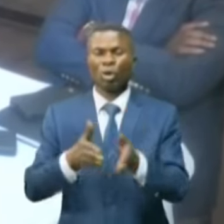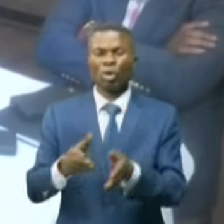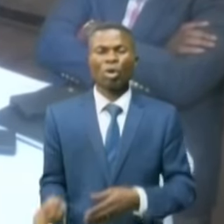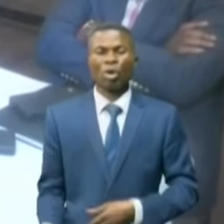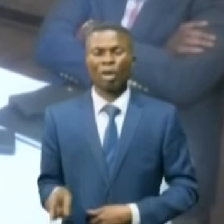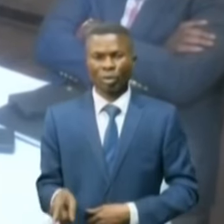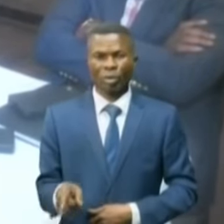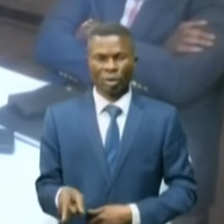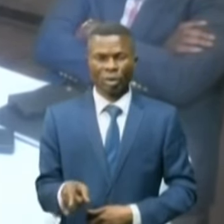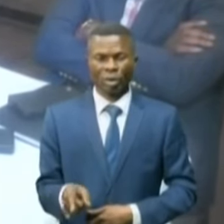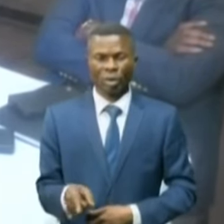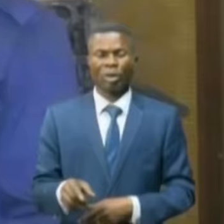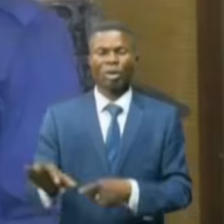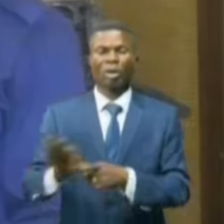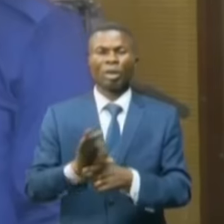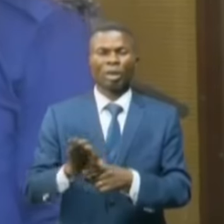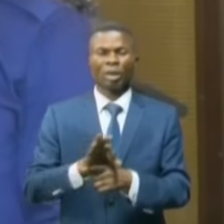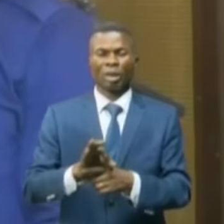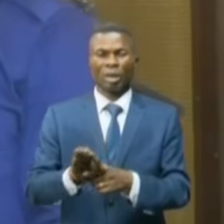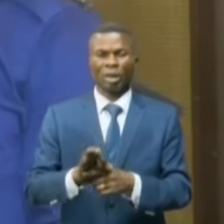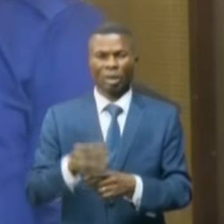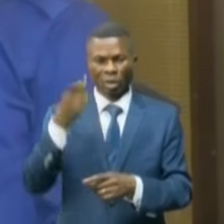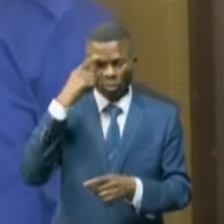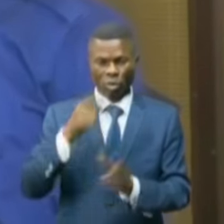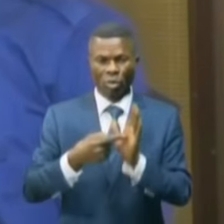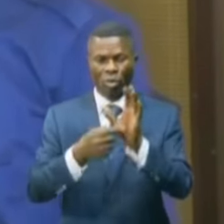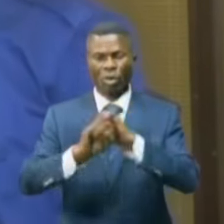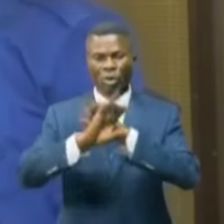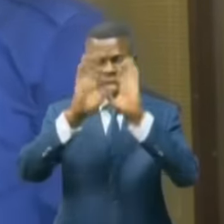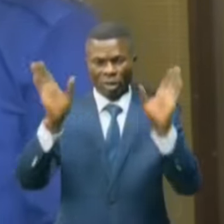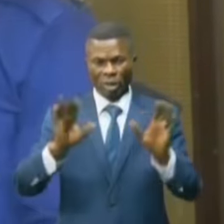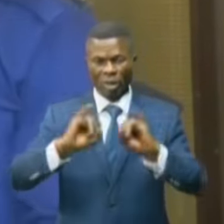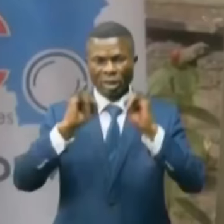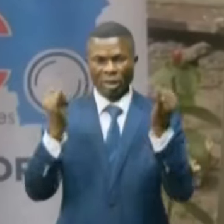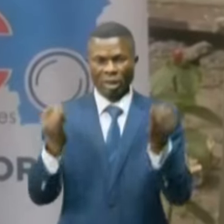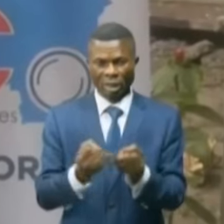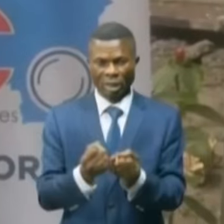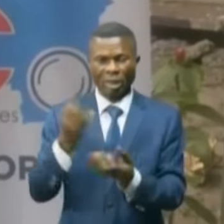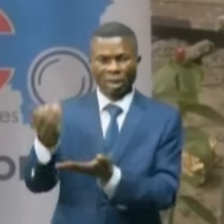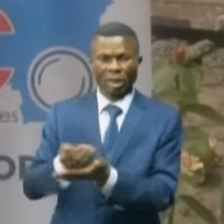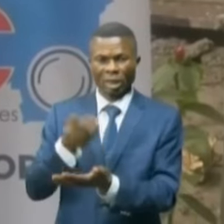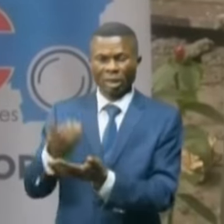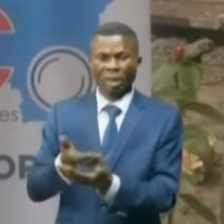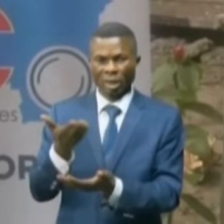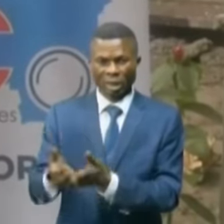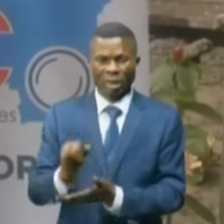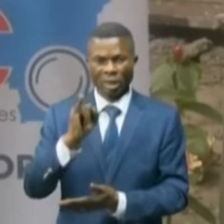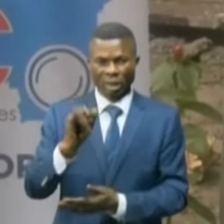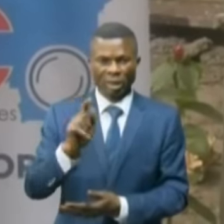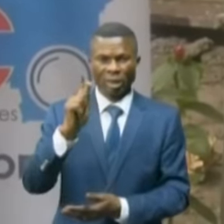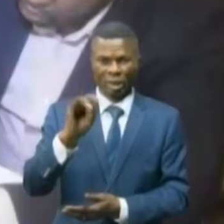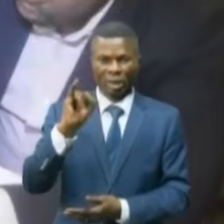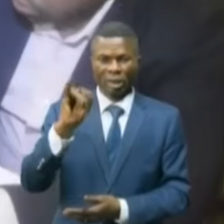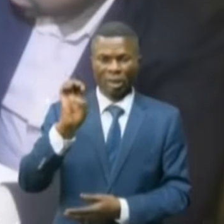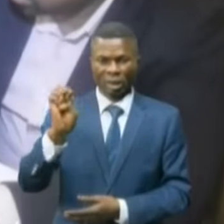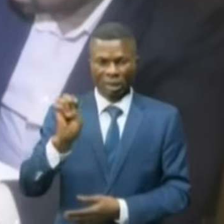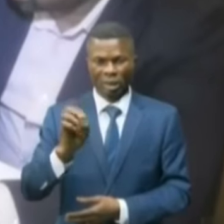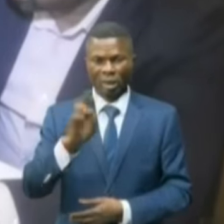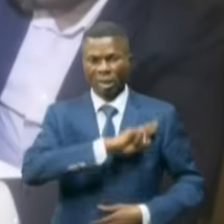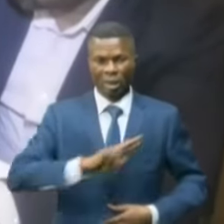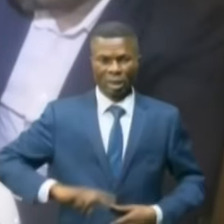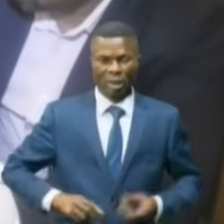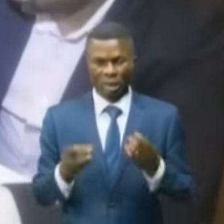corruption. L'atelier de l'initiative pour la transparence dans les industries extractives, ITIE-RDC, vient de faire